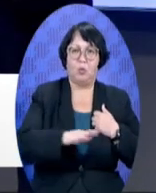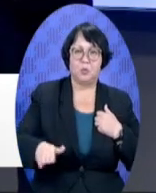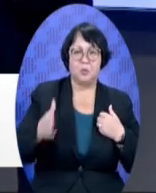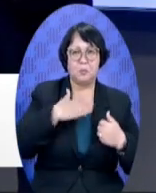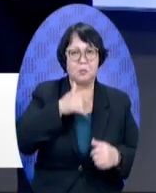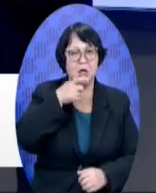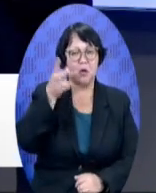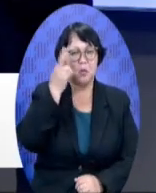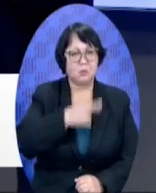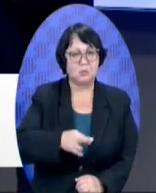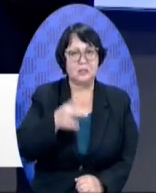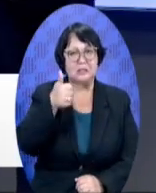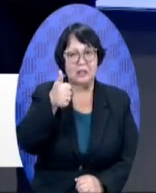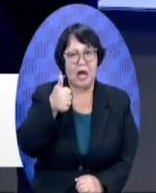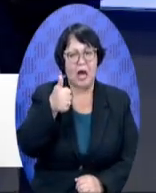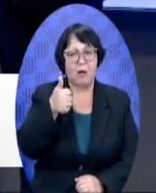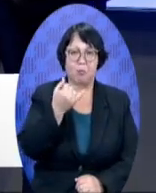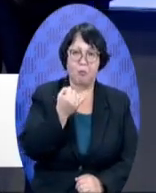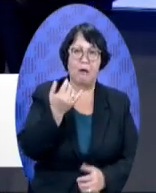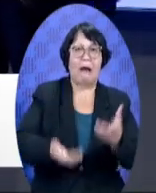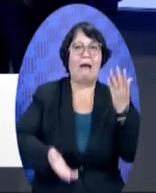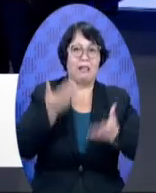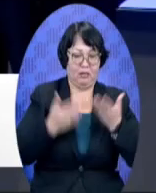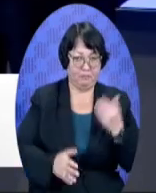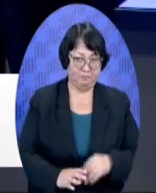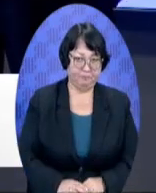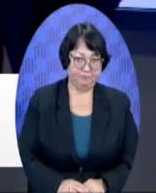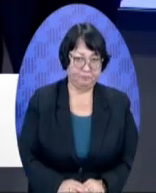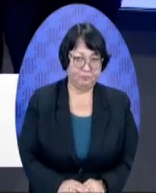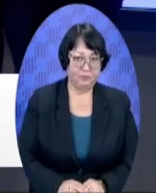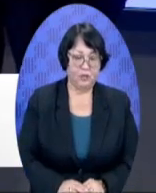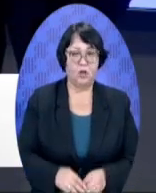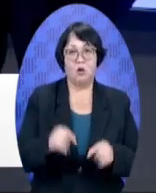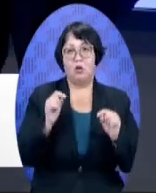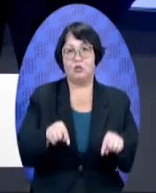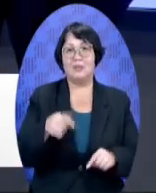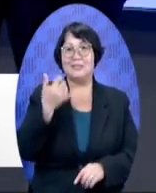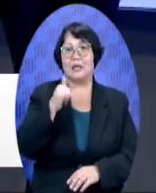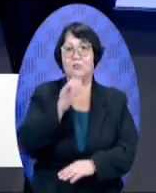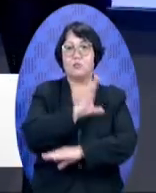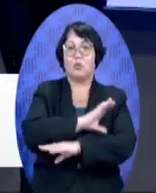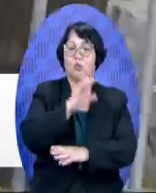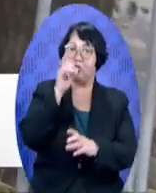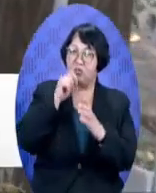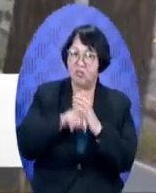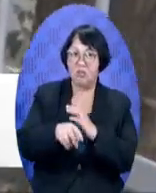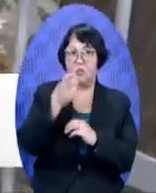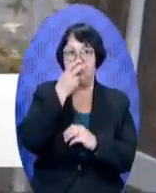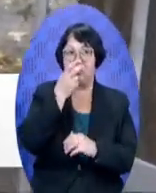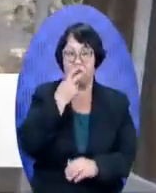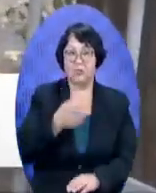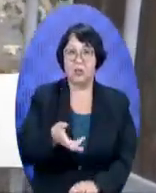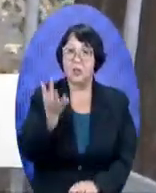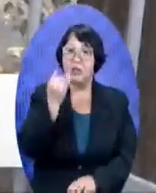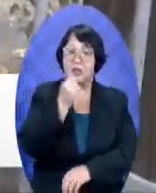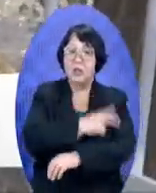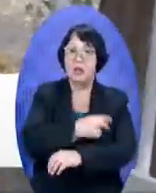Сайнар нөлөөлж байна уу? Муугар нөлөөлж байна уу? За өнөөдөр бид нар зарим сургуулиор орж үзлээ. 1-р анги